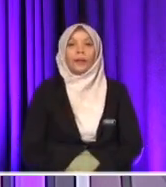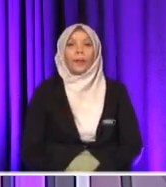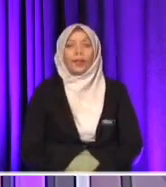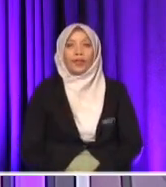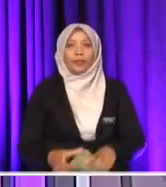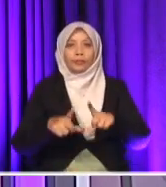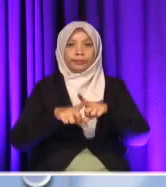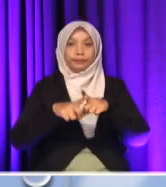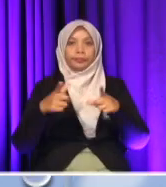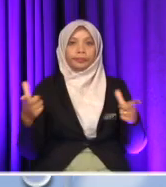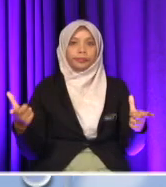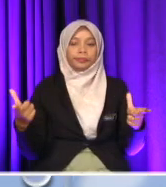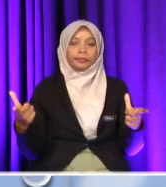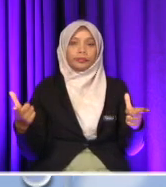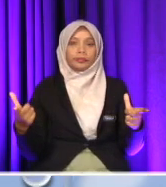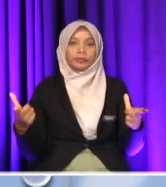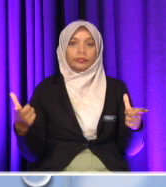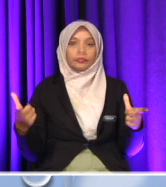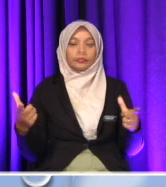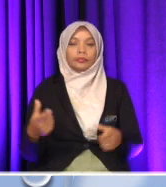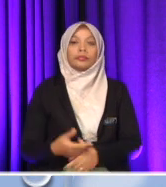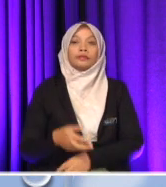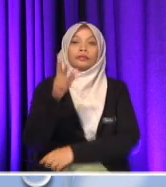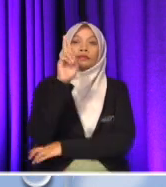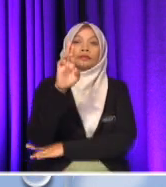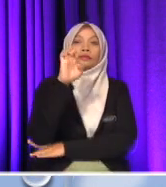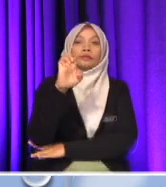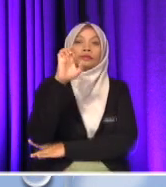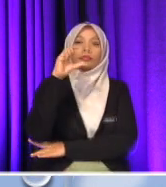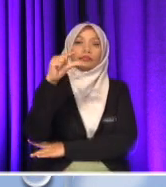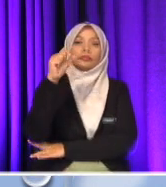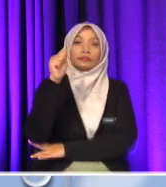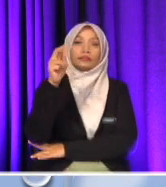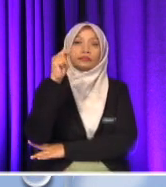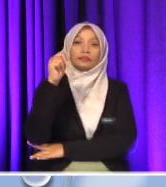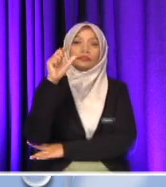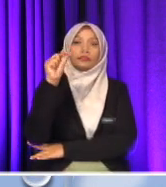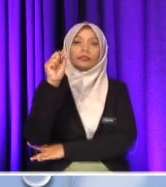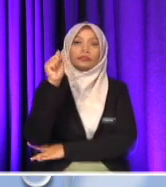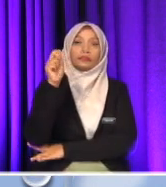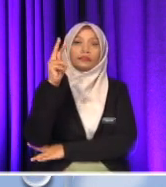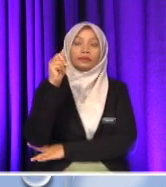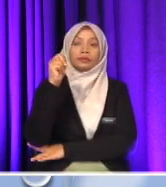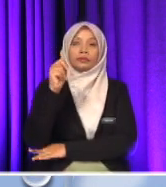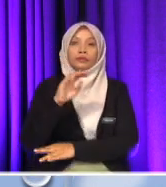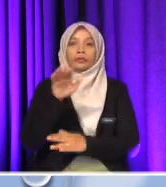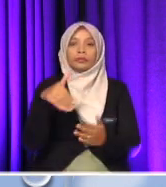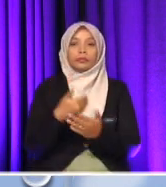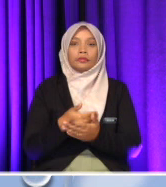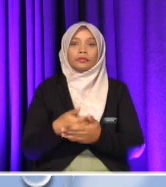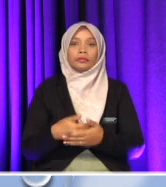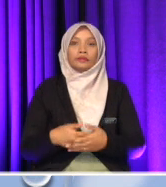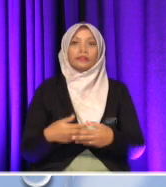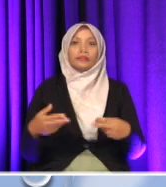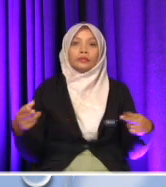Perbezaan antara regangan tadi kita kata unit tadi semua ohm, galangan adalah Z, maksudnya sejumlah untuk semua halangan tadi kan, yang kita ada halangan